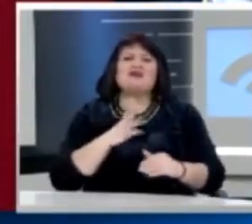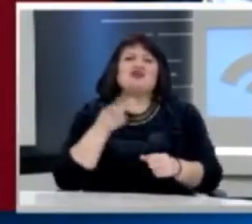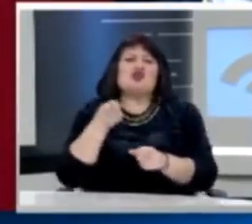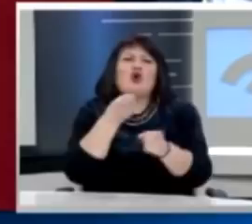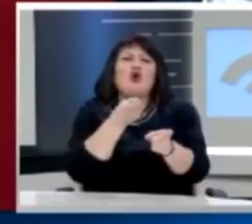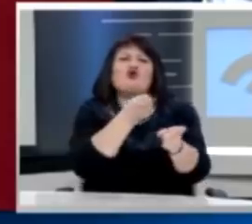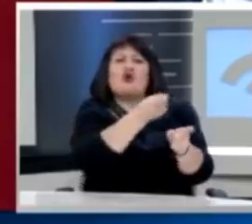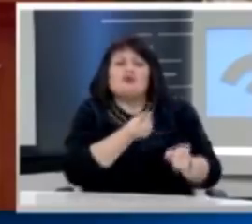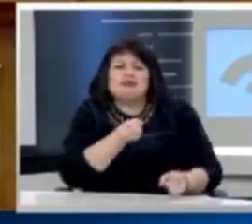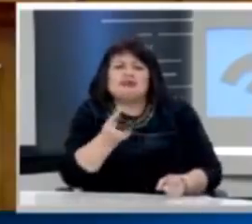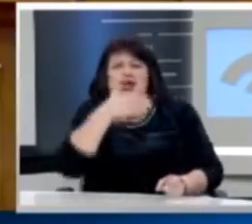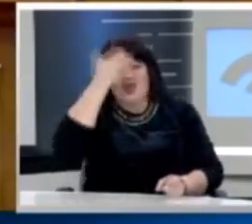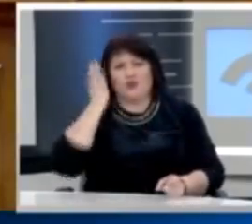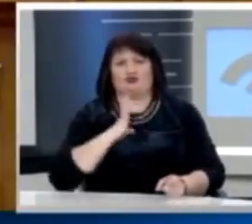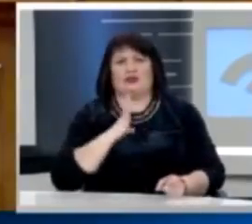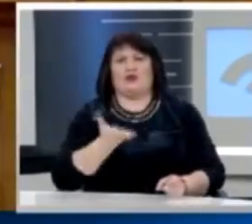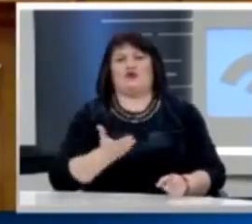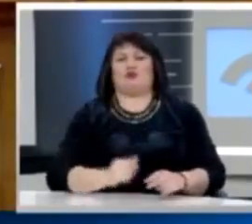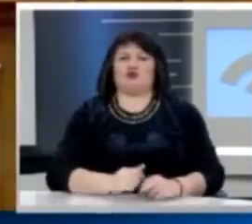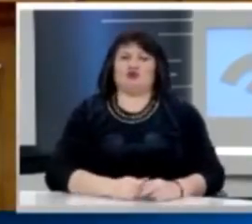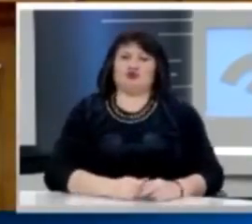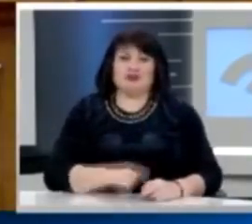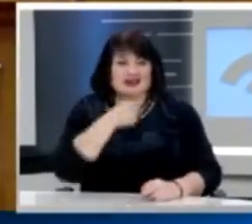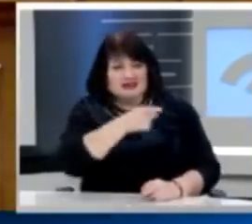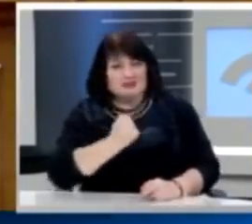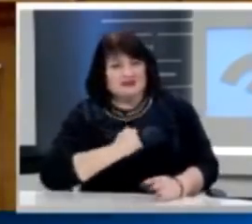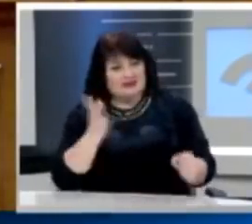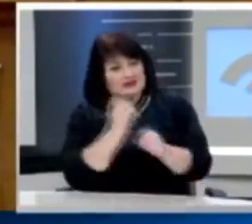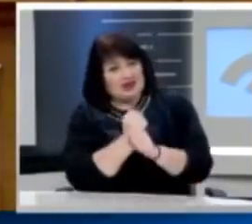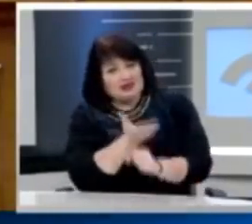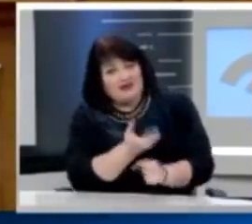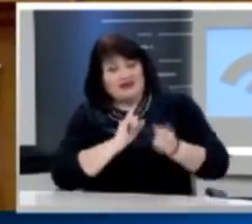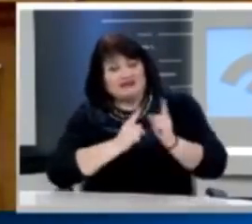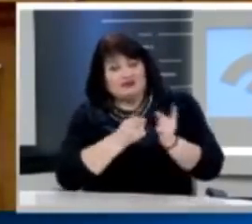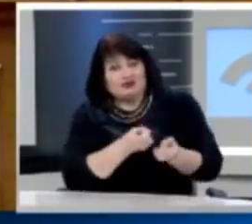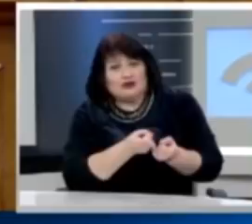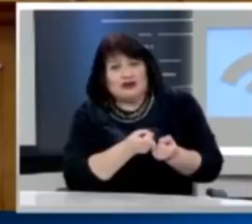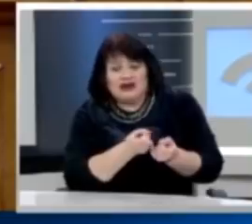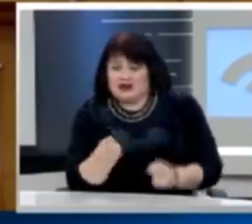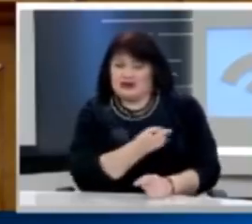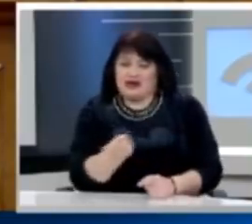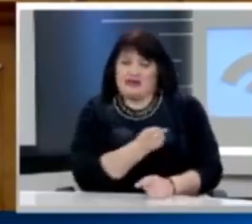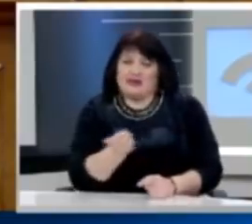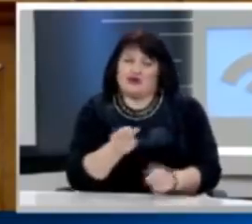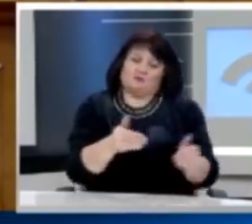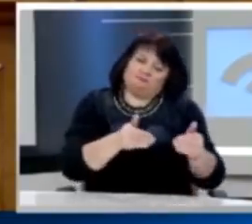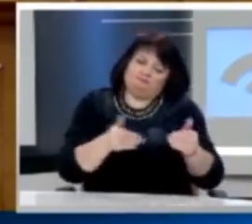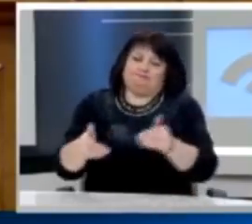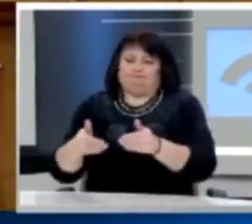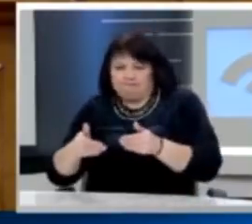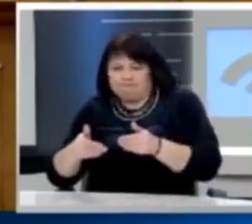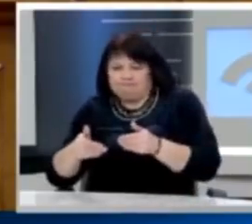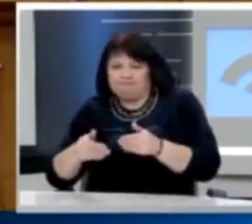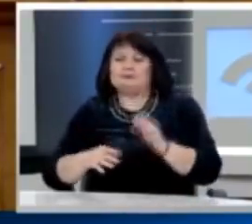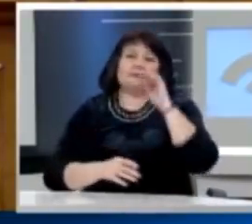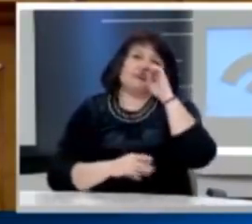λαών. Θεωρείται επίτευγμα μια συμφωνία που παρά τους εκατέρωθεν συμβιβασμούς, όχι μόνο